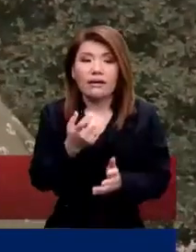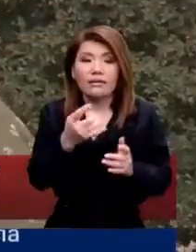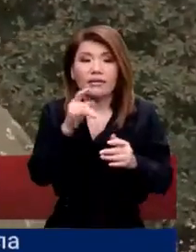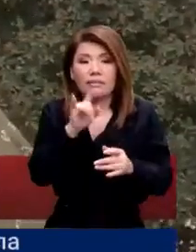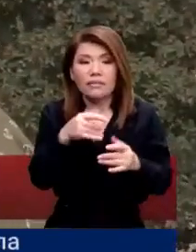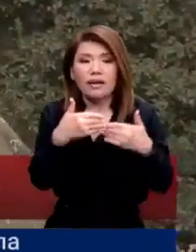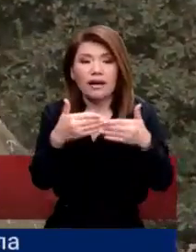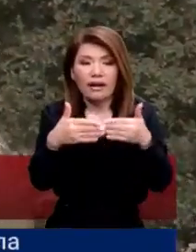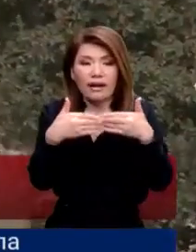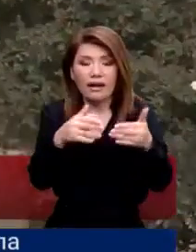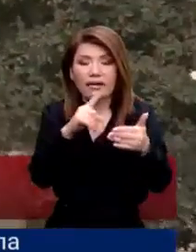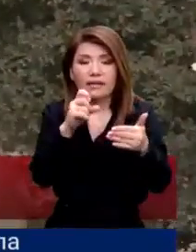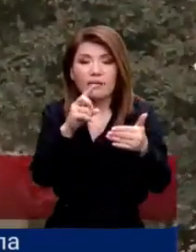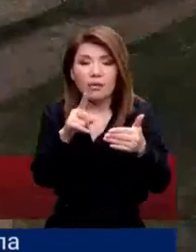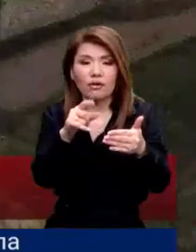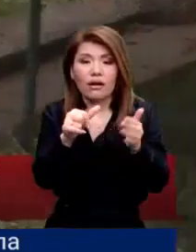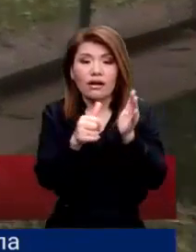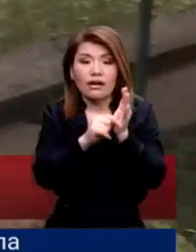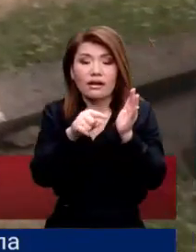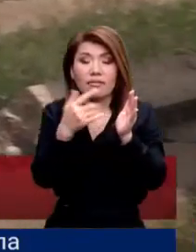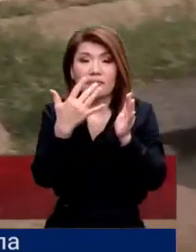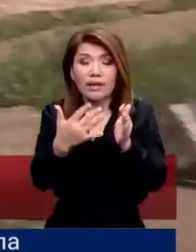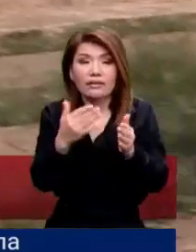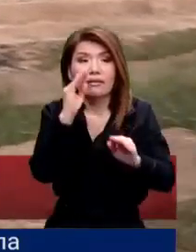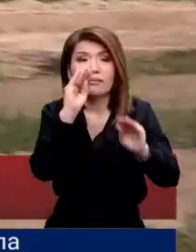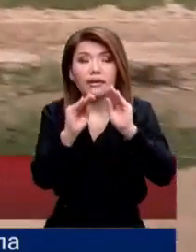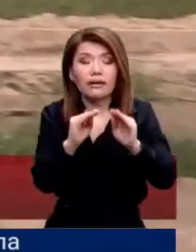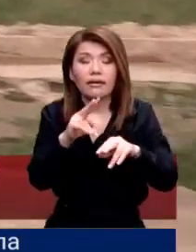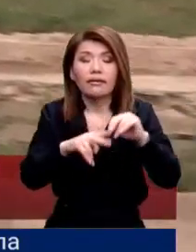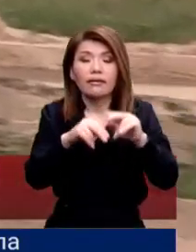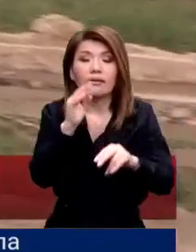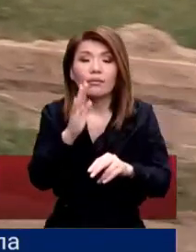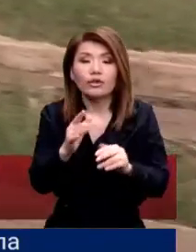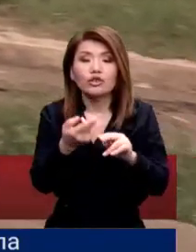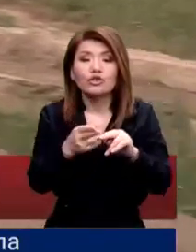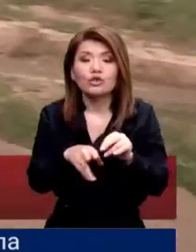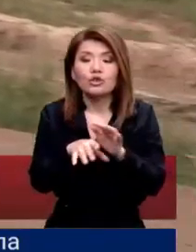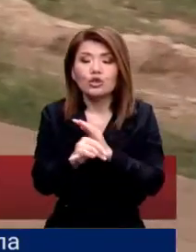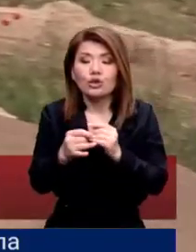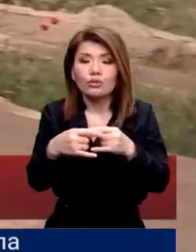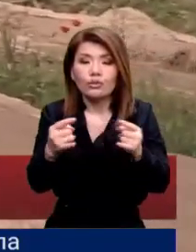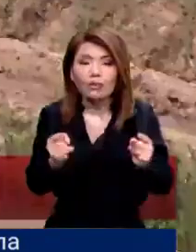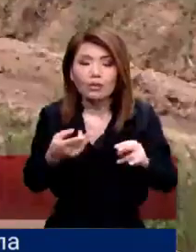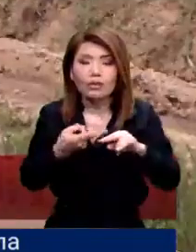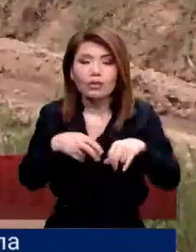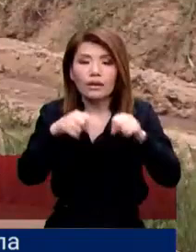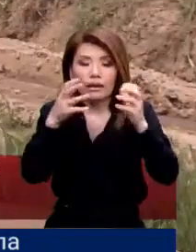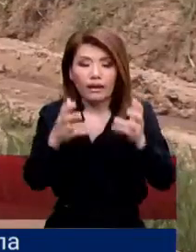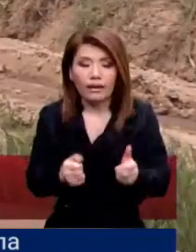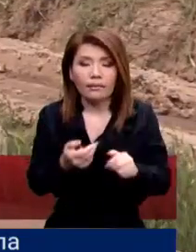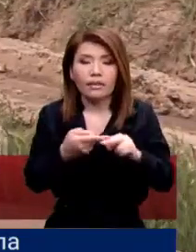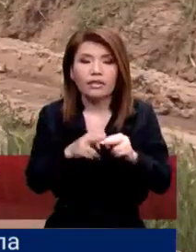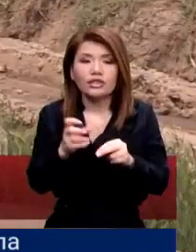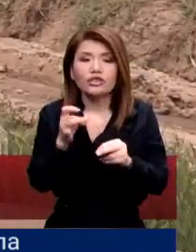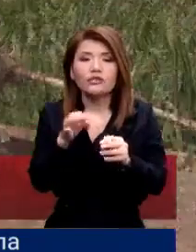забордың өзін 6,5 миллионға тұрғызасың. Қызыл су кесірінен мейрамхананың 50 метрге жуық бетон қоршауы құлаған, су тиген ағаш орындықтарда